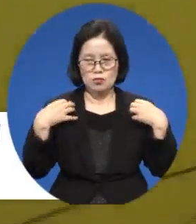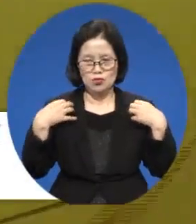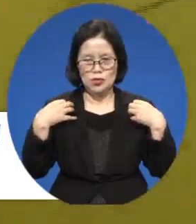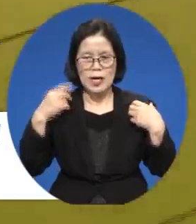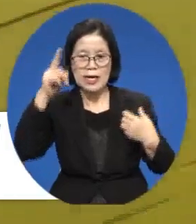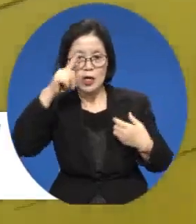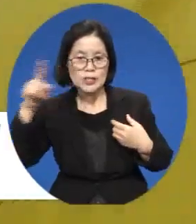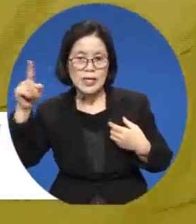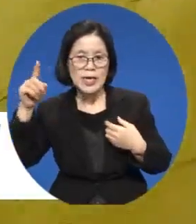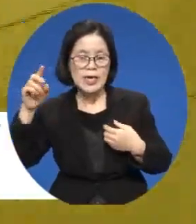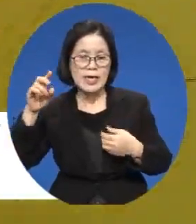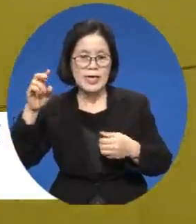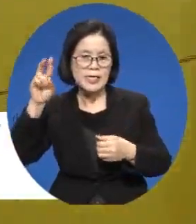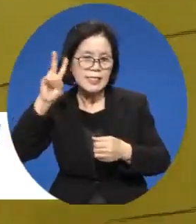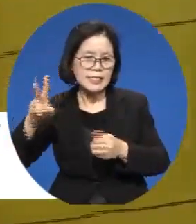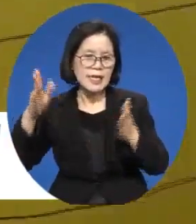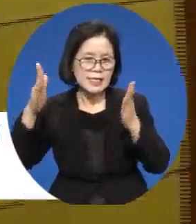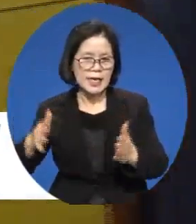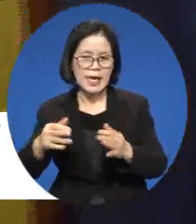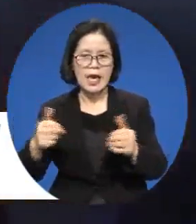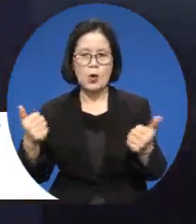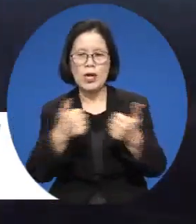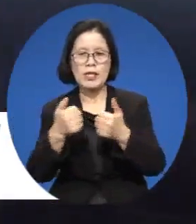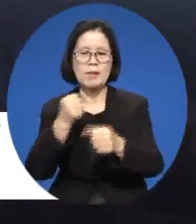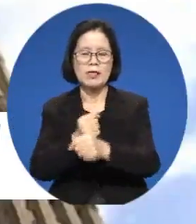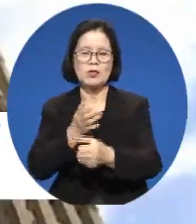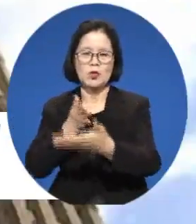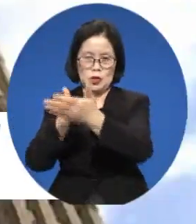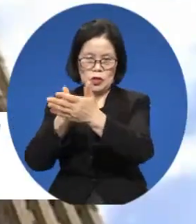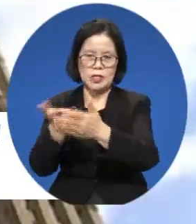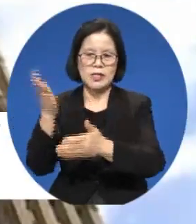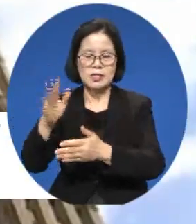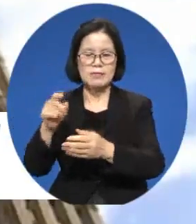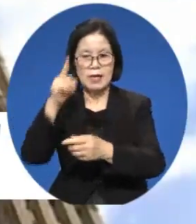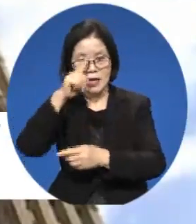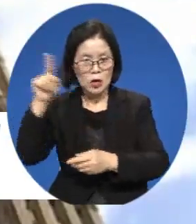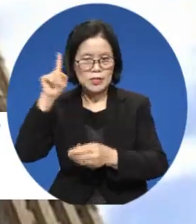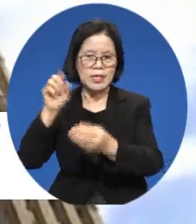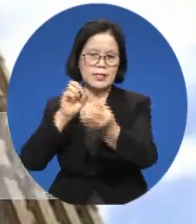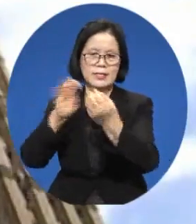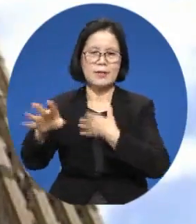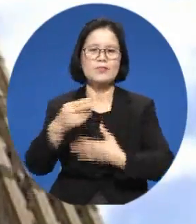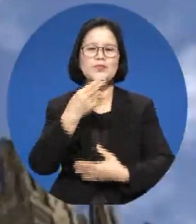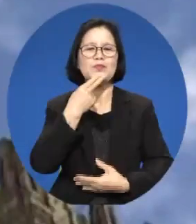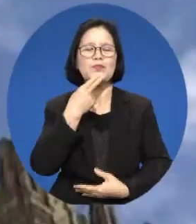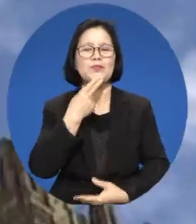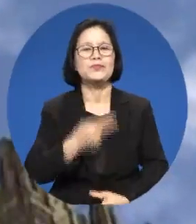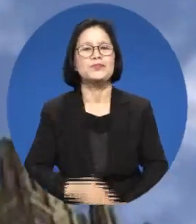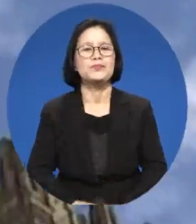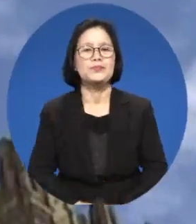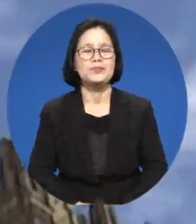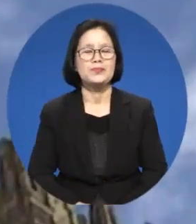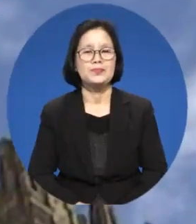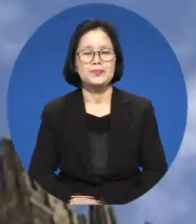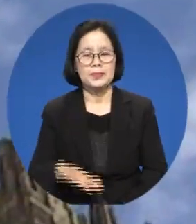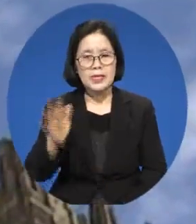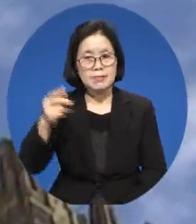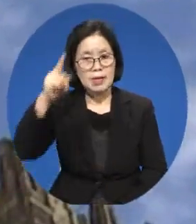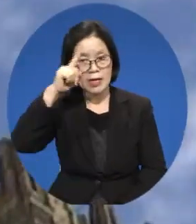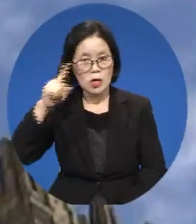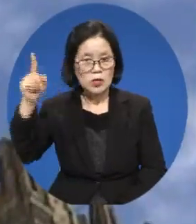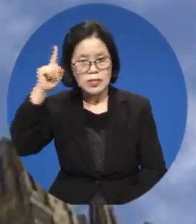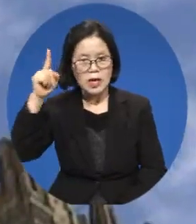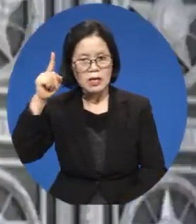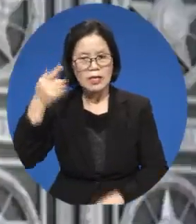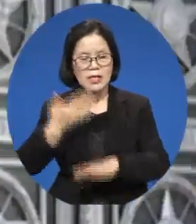자 18시간 이내에 회담을 하자고 요청했지만 아직 러시아는 답이 없는 상태입니다 하지만 러시아가